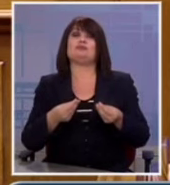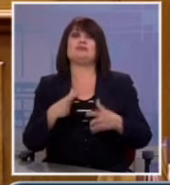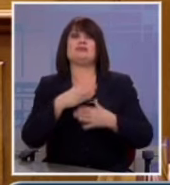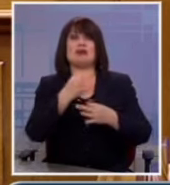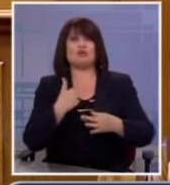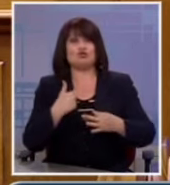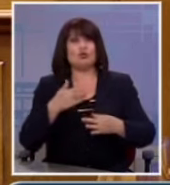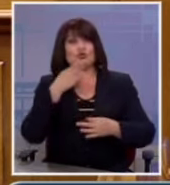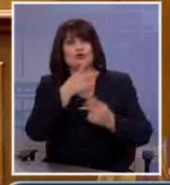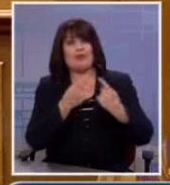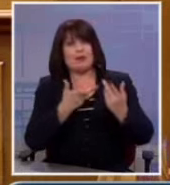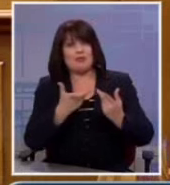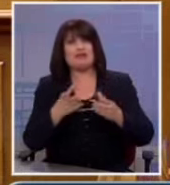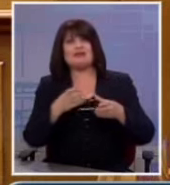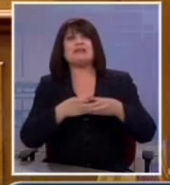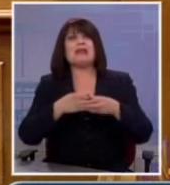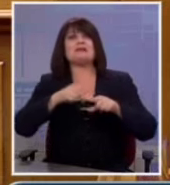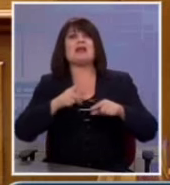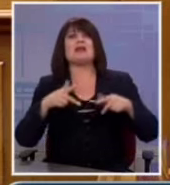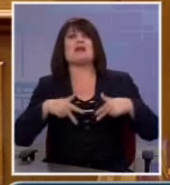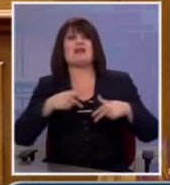κυβέρνηση. Σε τι λοιπόν